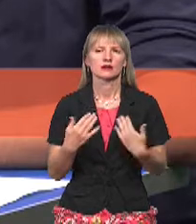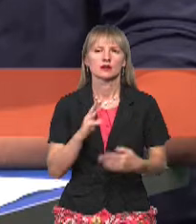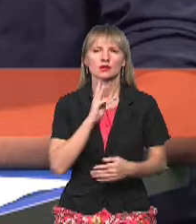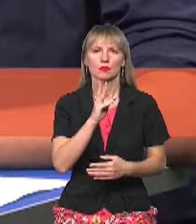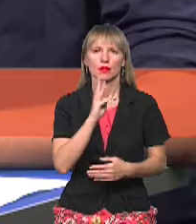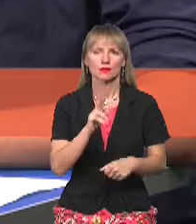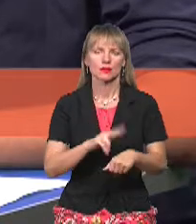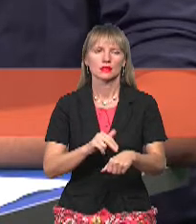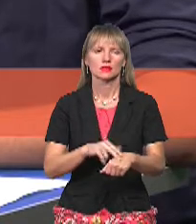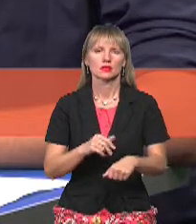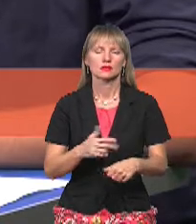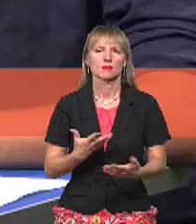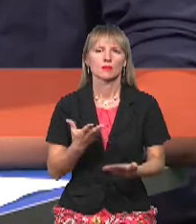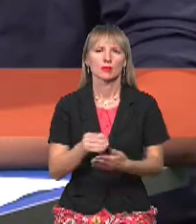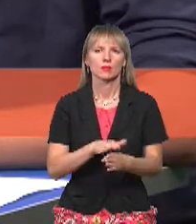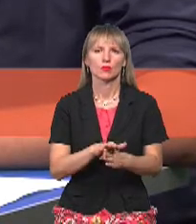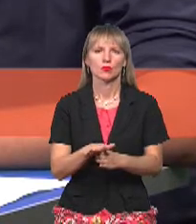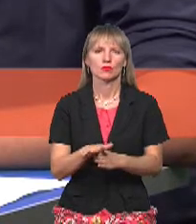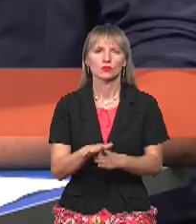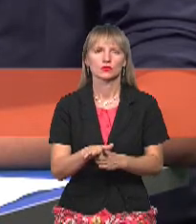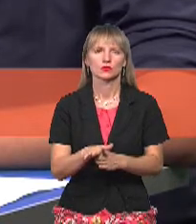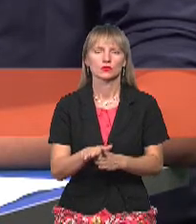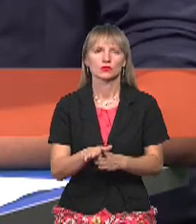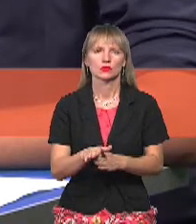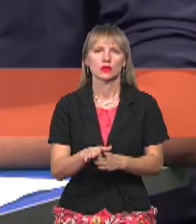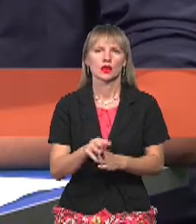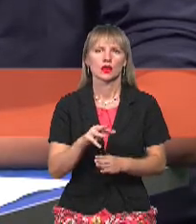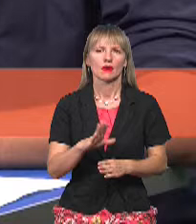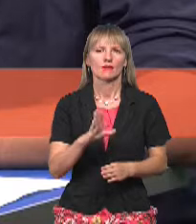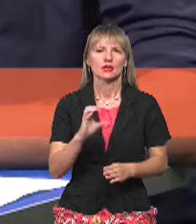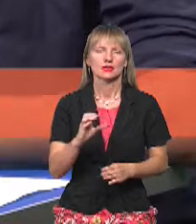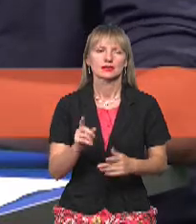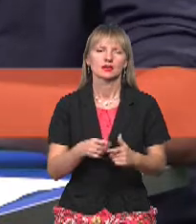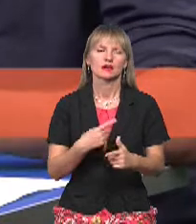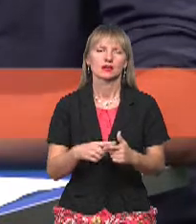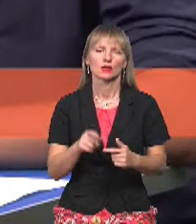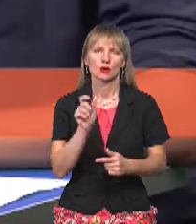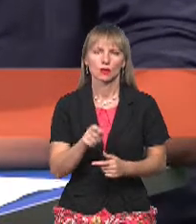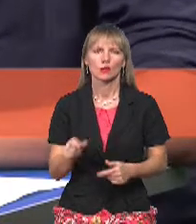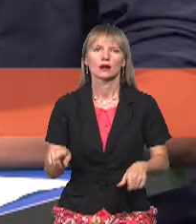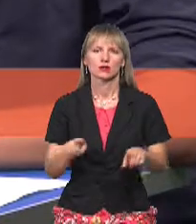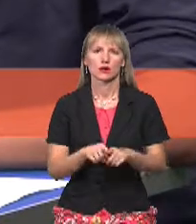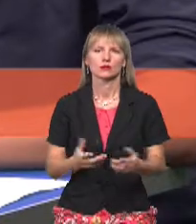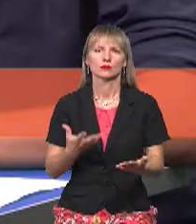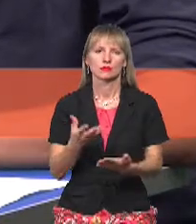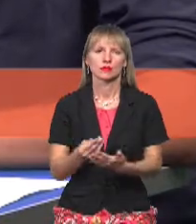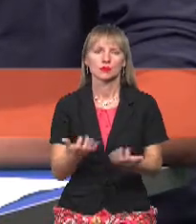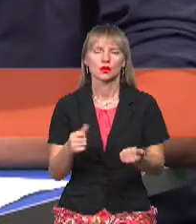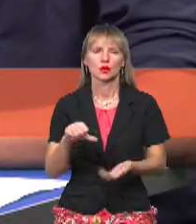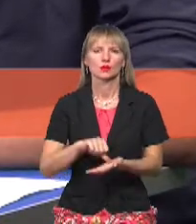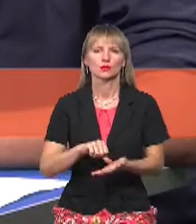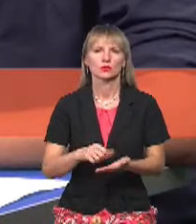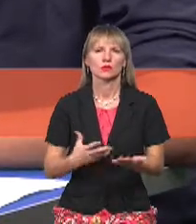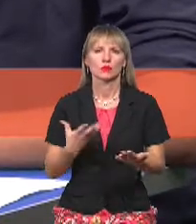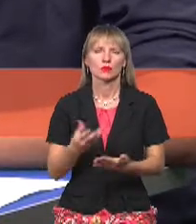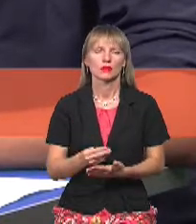заробітну плату у поліцейському виплачує повністю структура МВС, чи все-таки громада також бере участь у